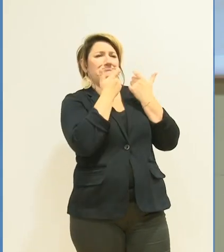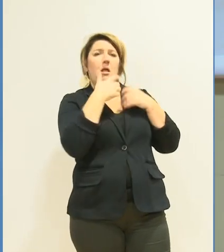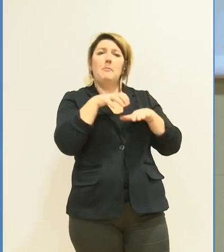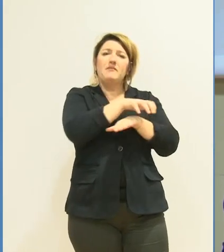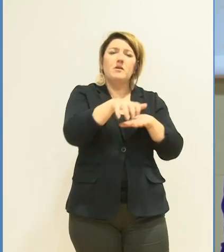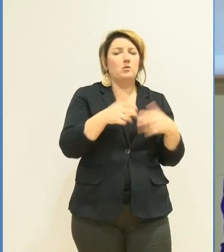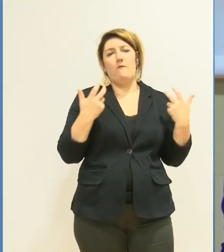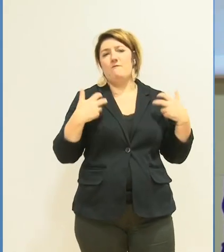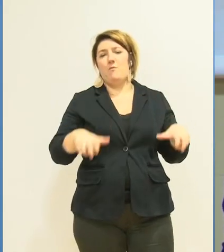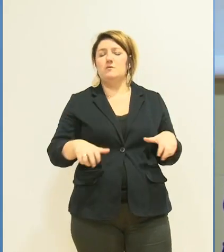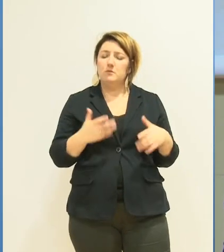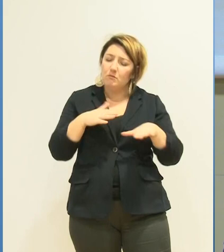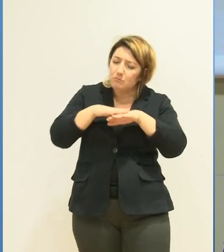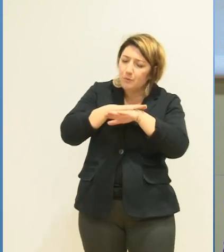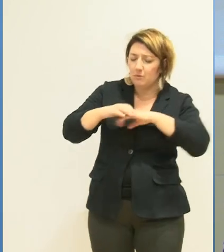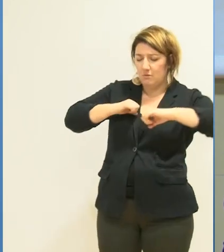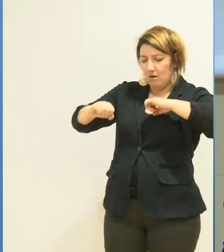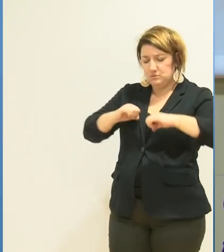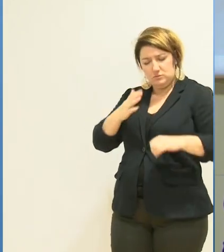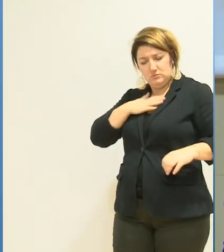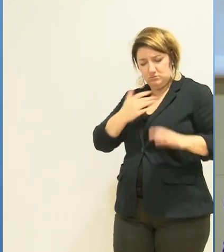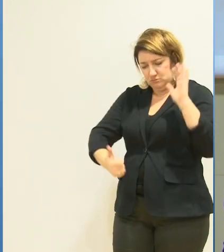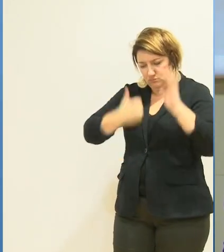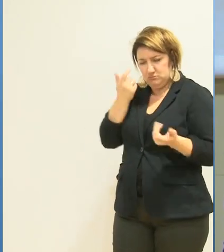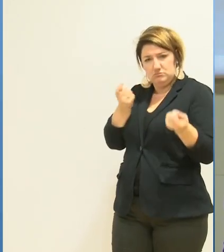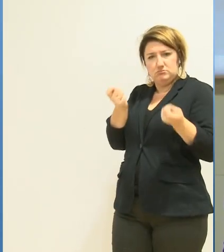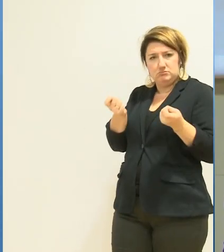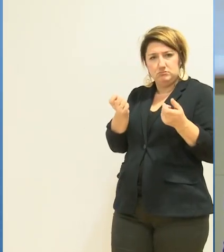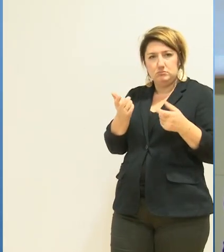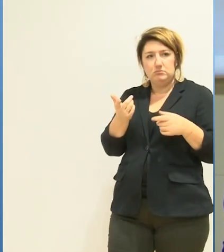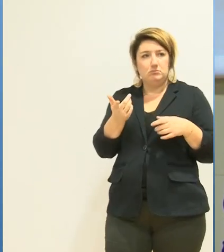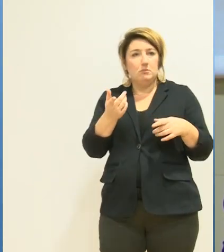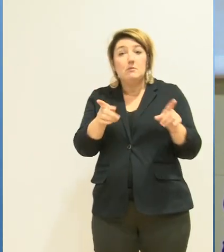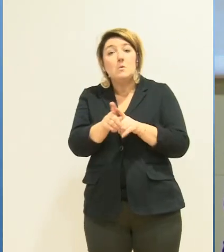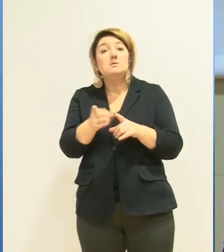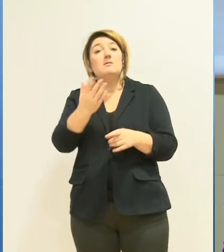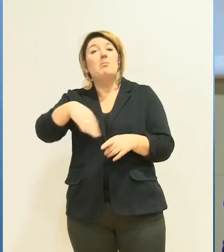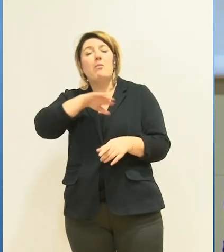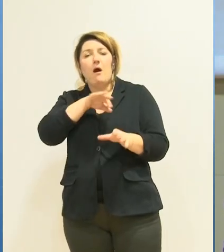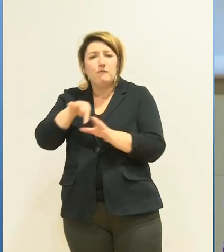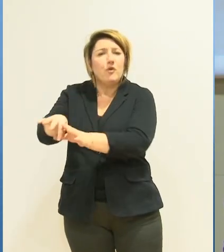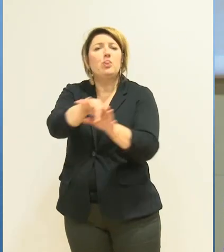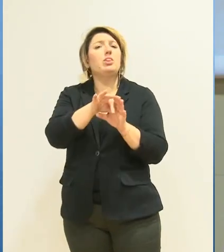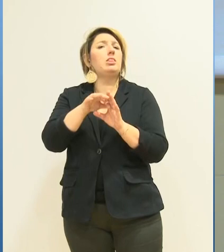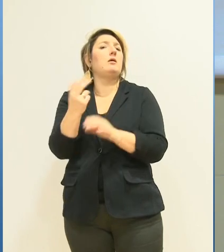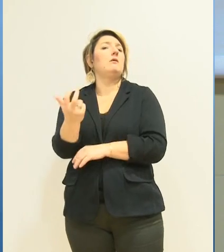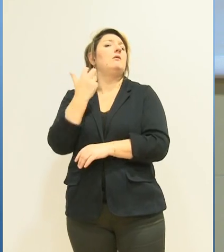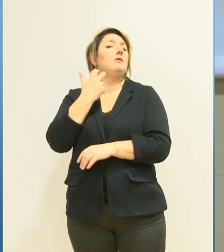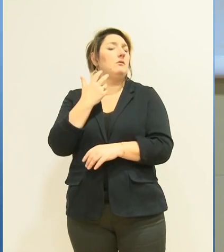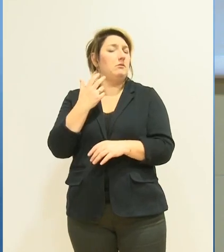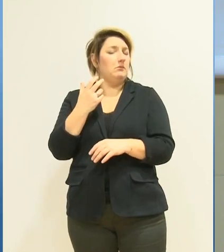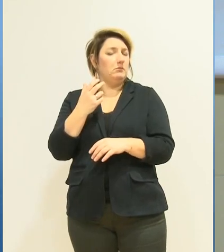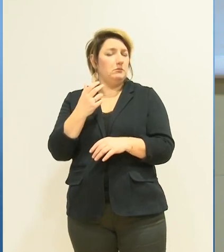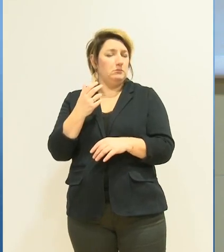moyens d'une action politique par les élus et le suffrage universel deuxième objectif ne